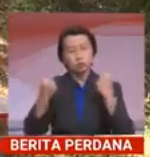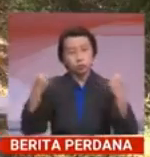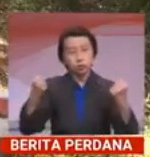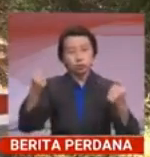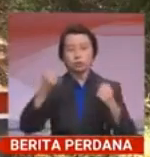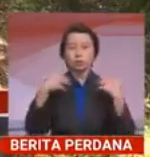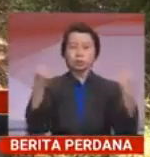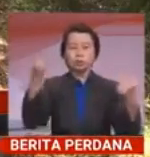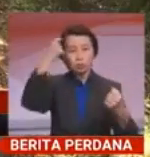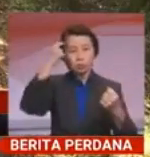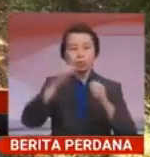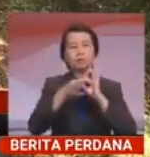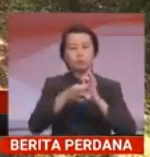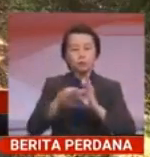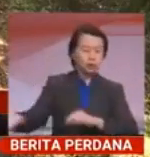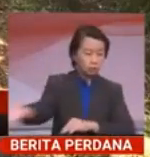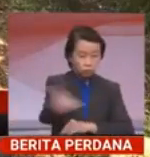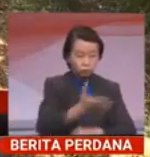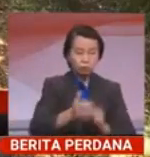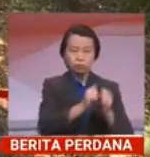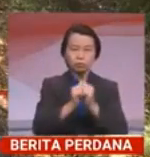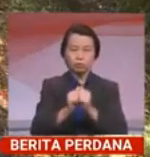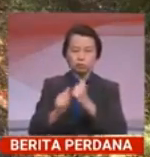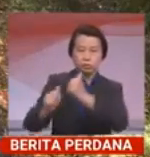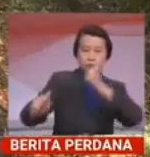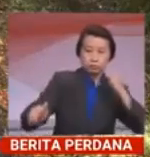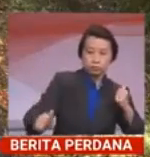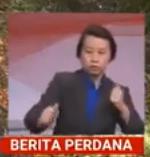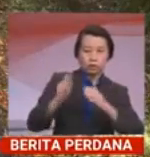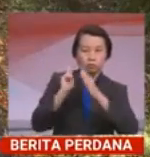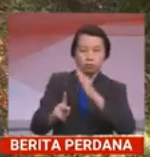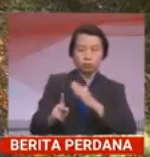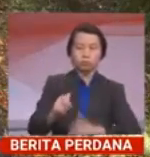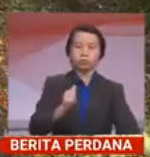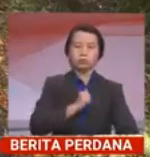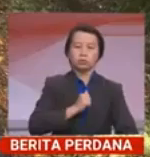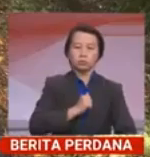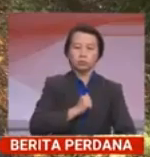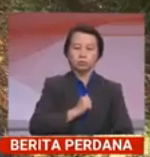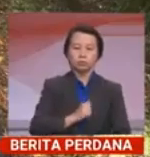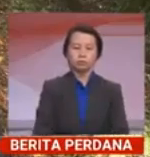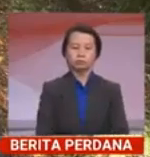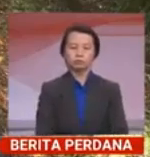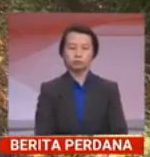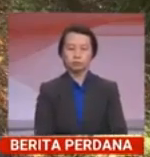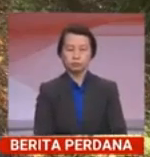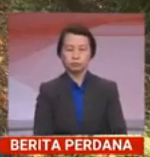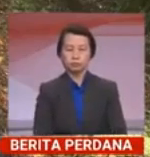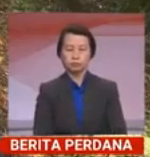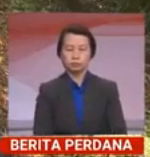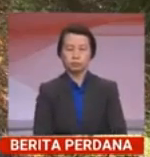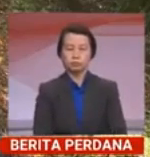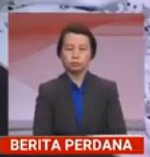kesihatan mental milik semua bersama mencegah bunuh diri. Suhama Manor untuk Berita